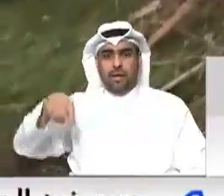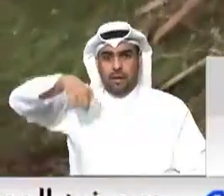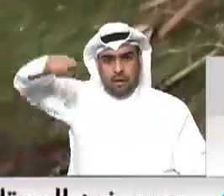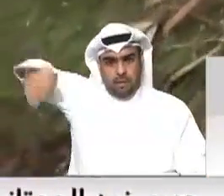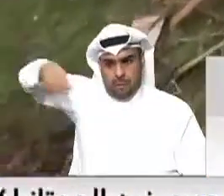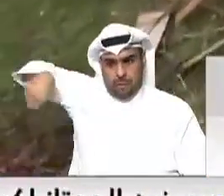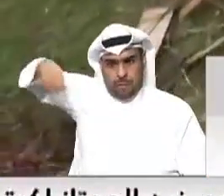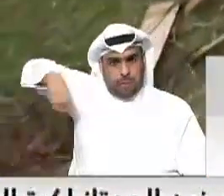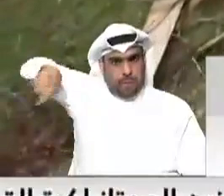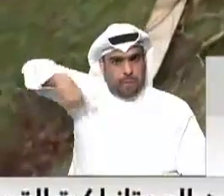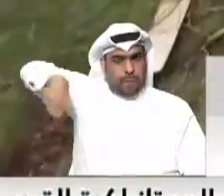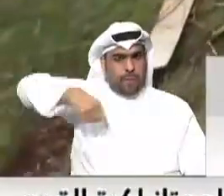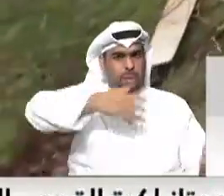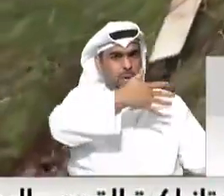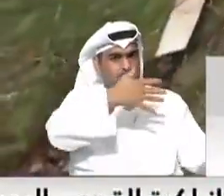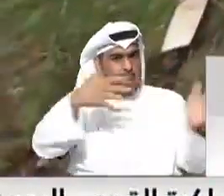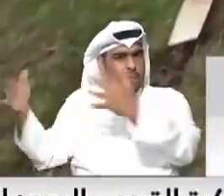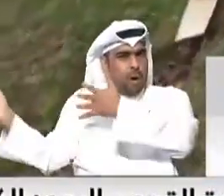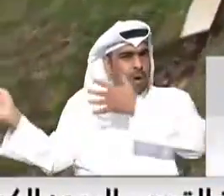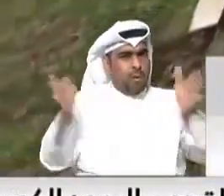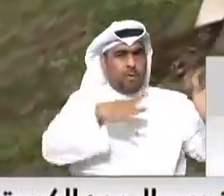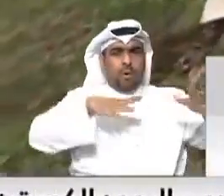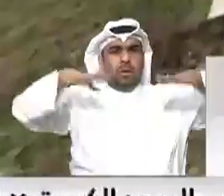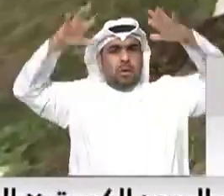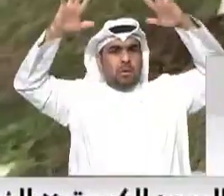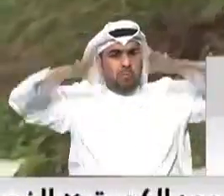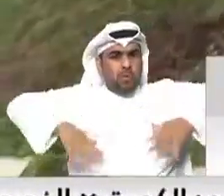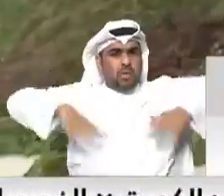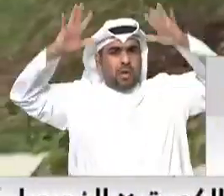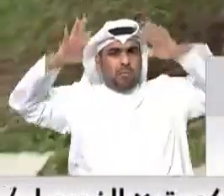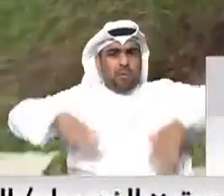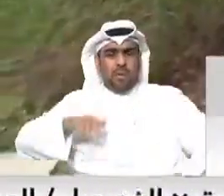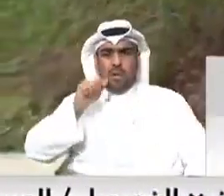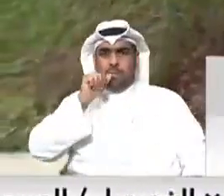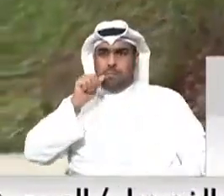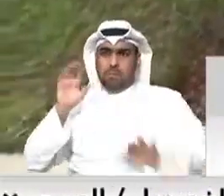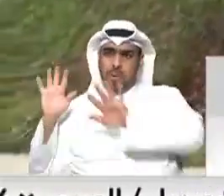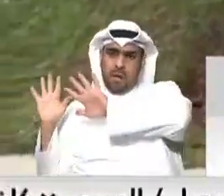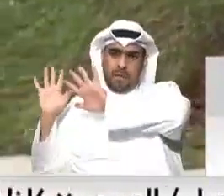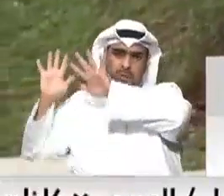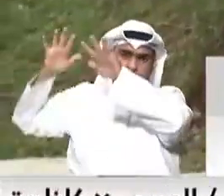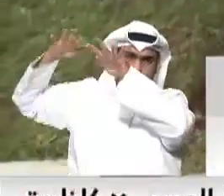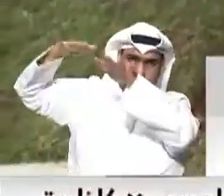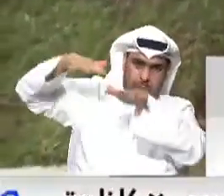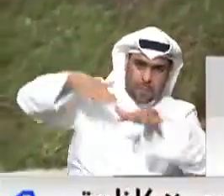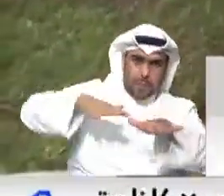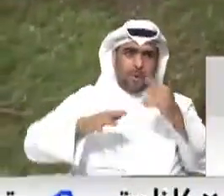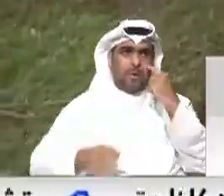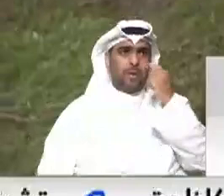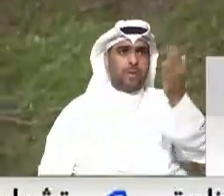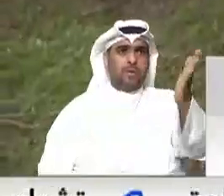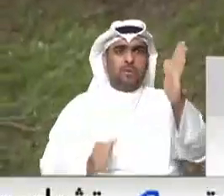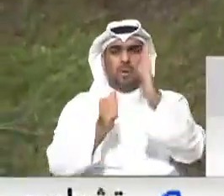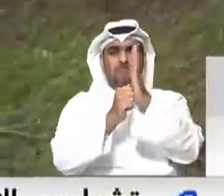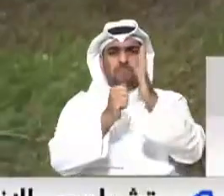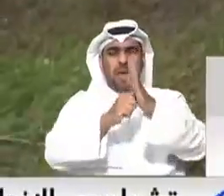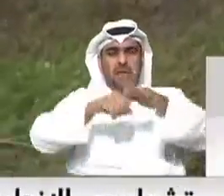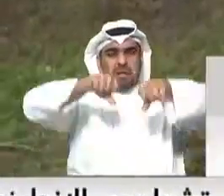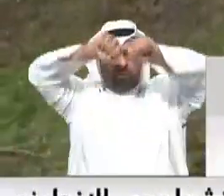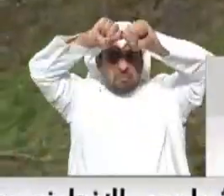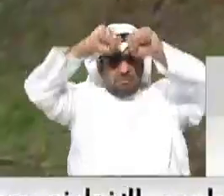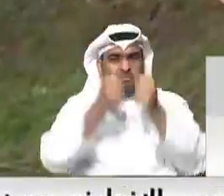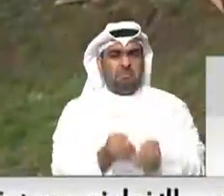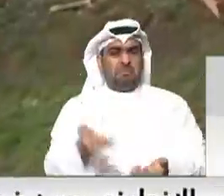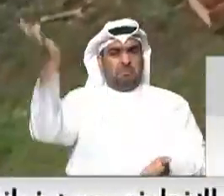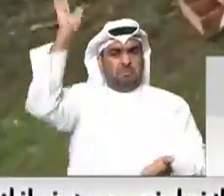وتقوم فرق البحث والانقاذ بتمشيط المنازل والمنشات المدمره بحثا عن مزيد من الضحايا الى جانب الوفيات